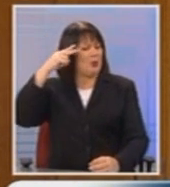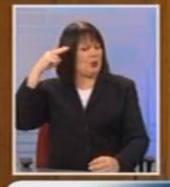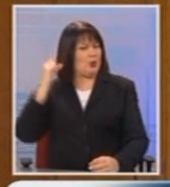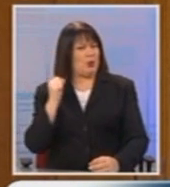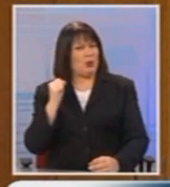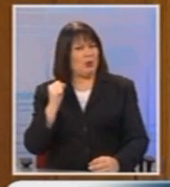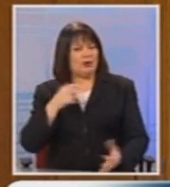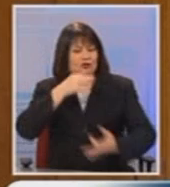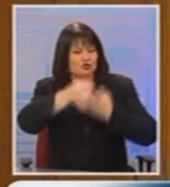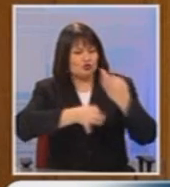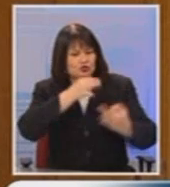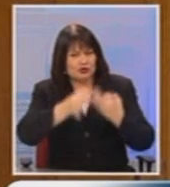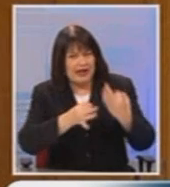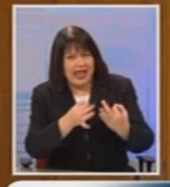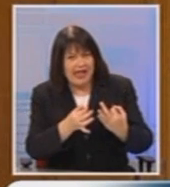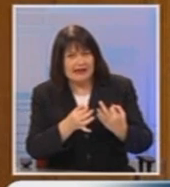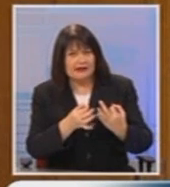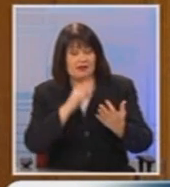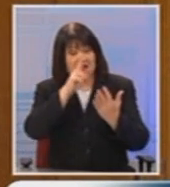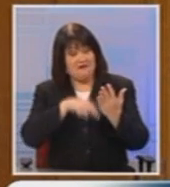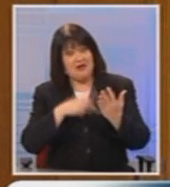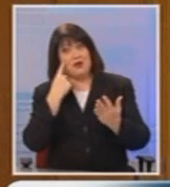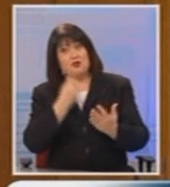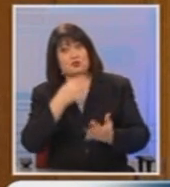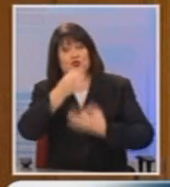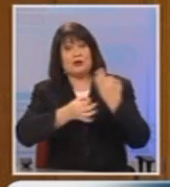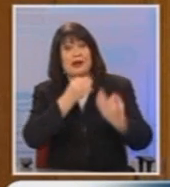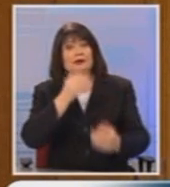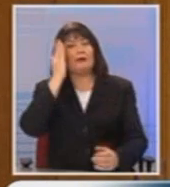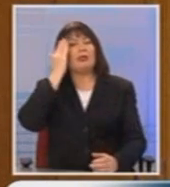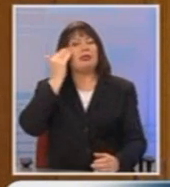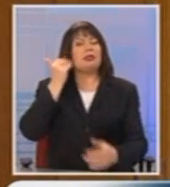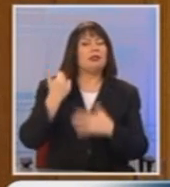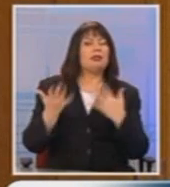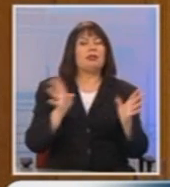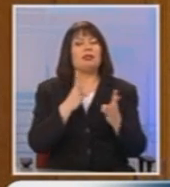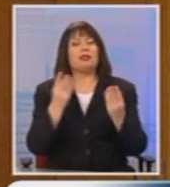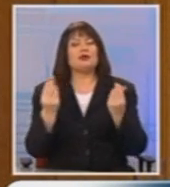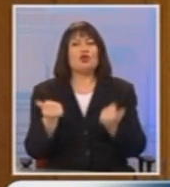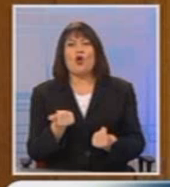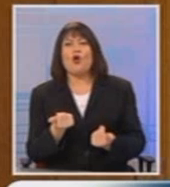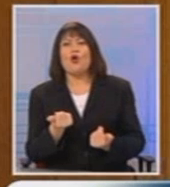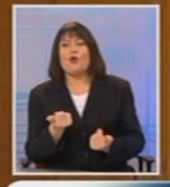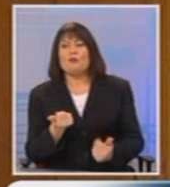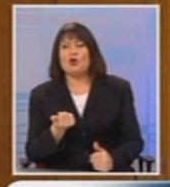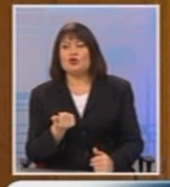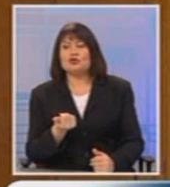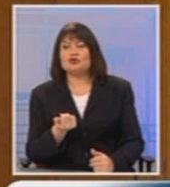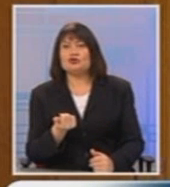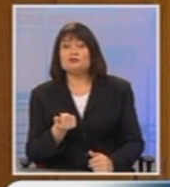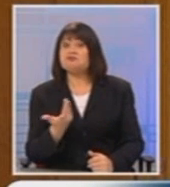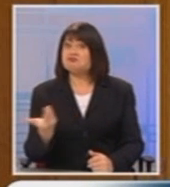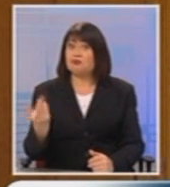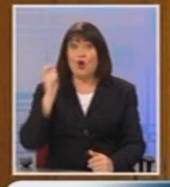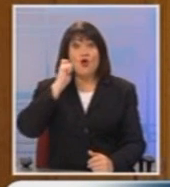οποίες τα ζωντανές ή ξέρω εγώ πεθαμένες, οι οποίες τα καταφέρνουν να κάνουν θόρυβο γύρω από το όνομά